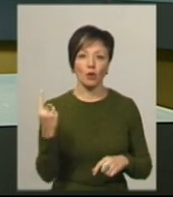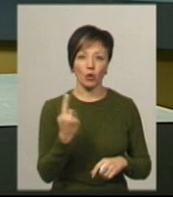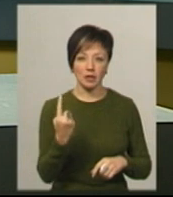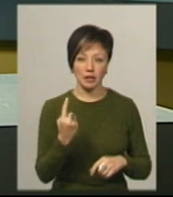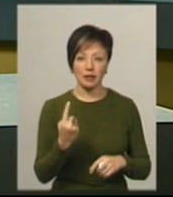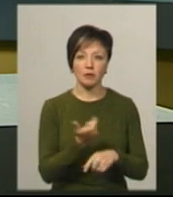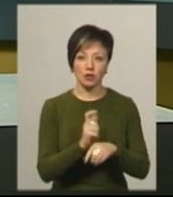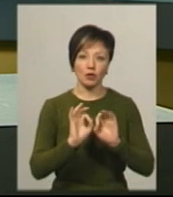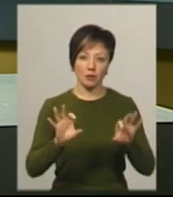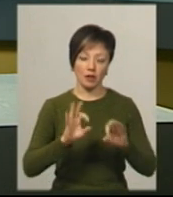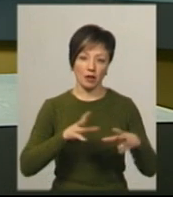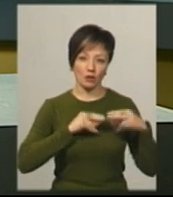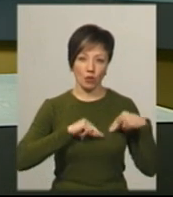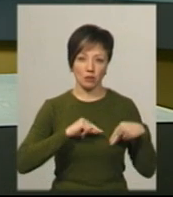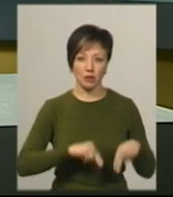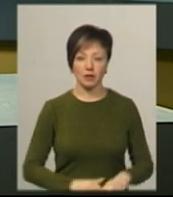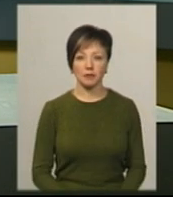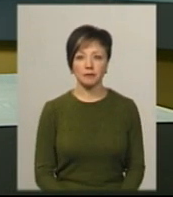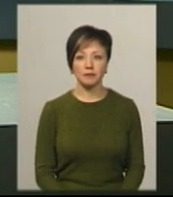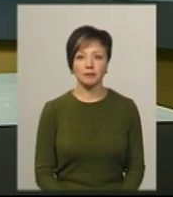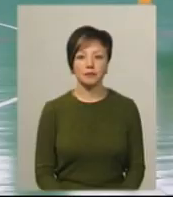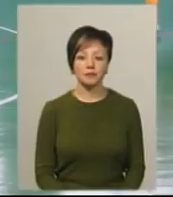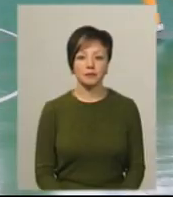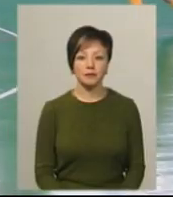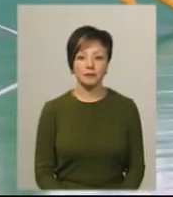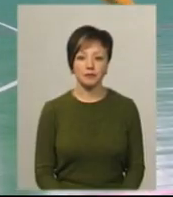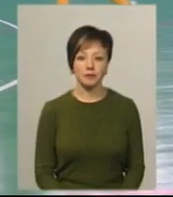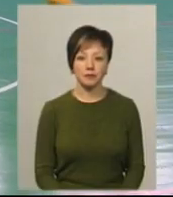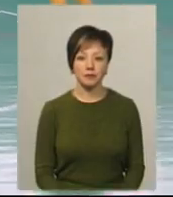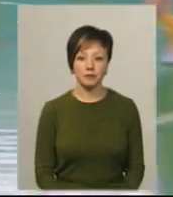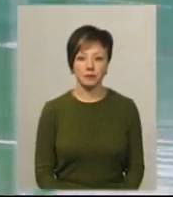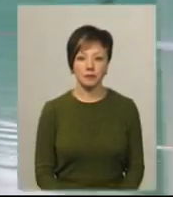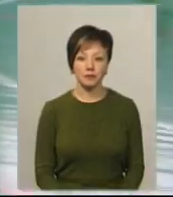1. Більше розповість мій колега Андрій Гуменний.